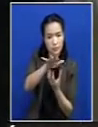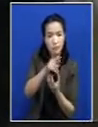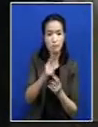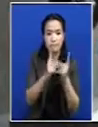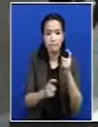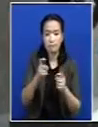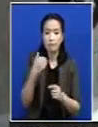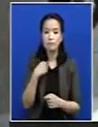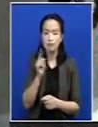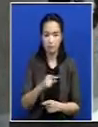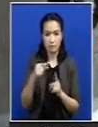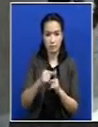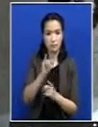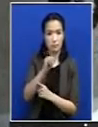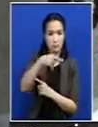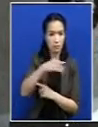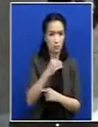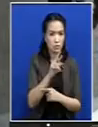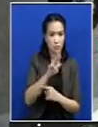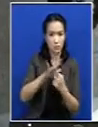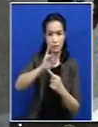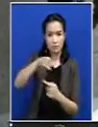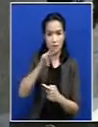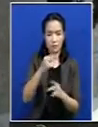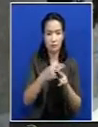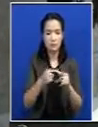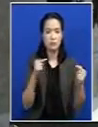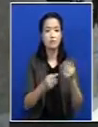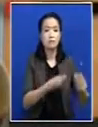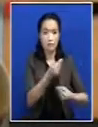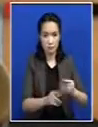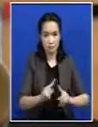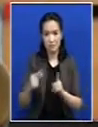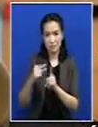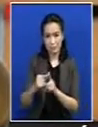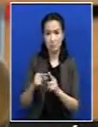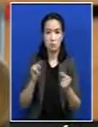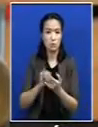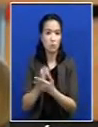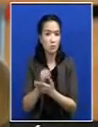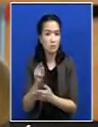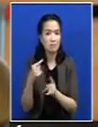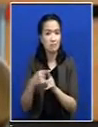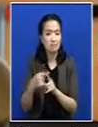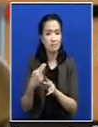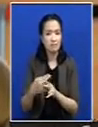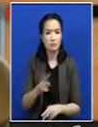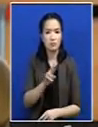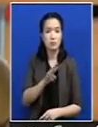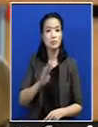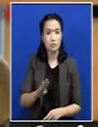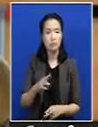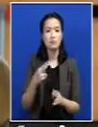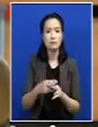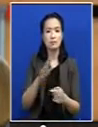SCB นะครับคำว่าไพโรเจนเป็นชื่อทางการค้าแต่คำเรียกที่ถูกต้องของสารที่ใช้คือระบบ